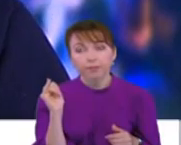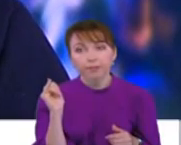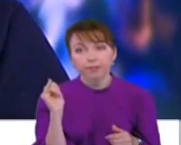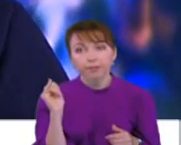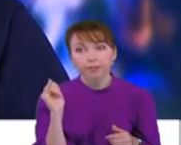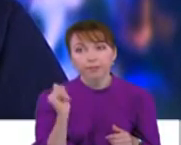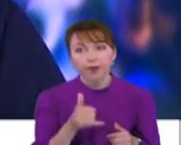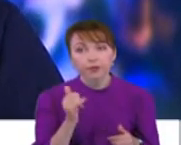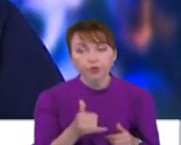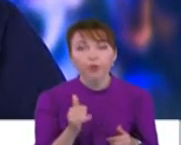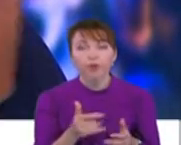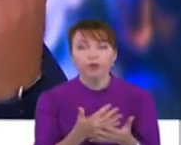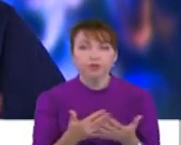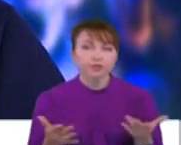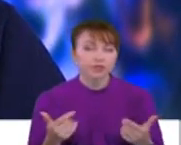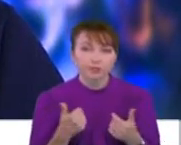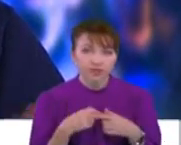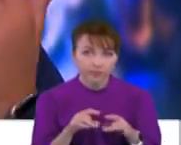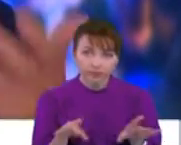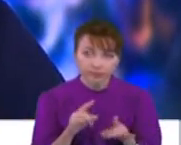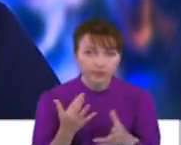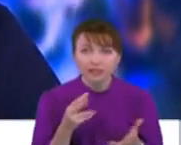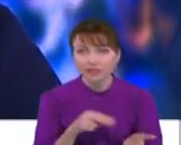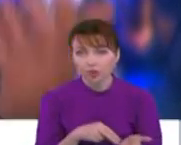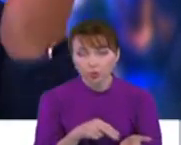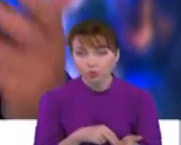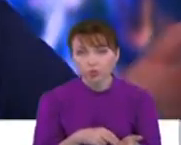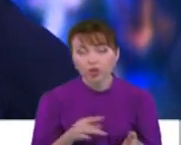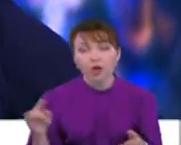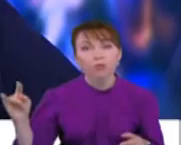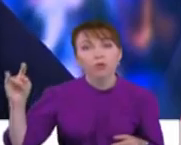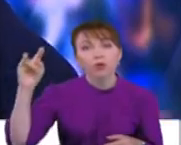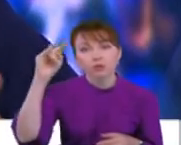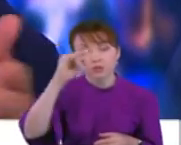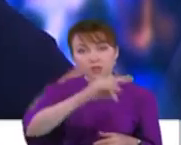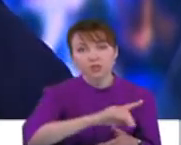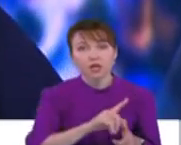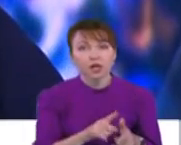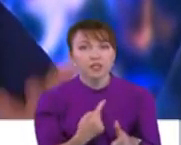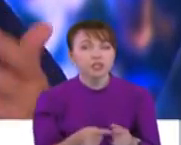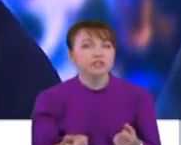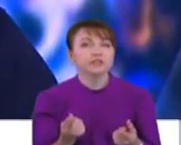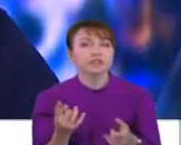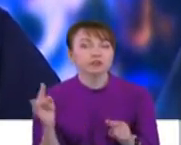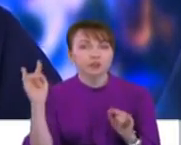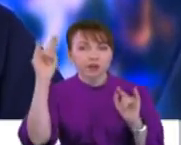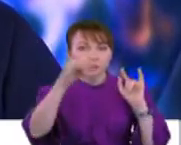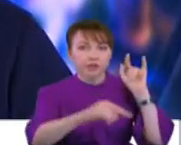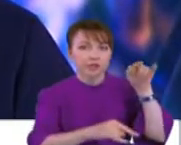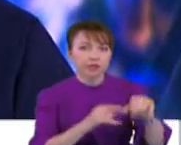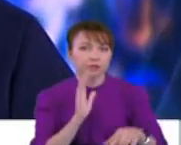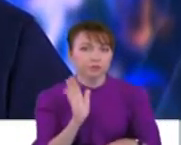фінансів. Абсолютно. На міні вам розповідати, скільки це коштує, це пролетіти там, чи з Гаврішовки вони летять, чи звідки вони там летять і так